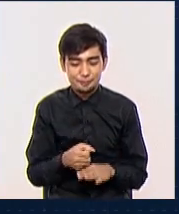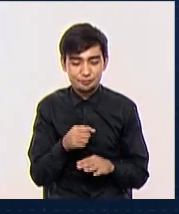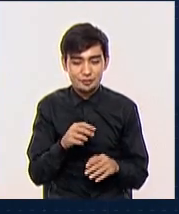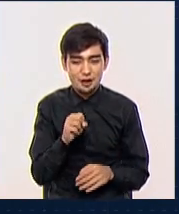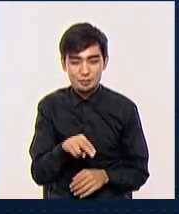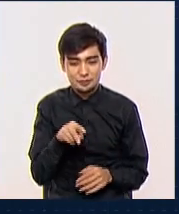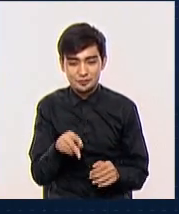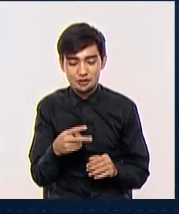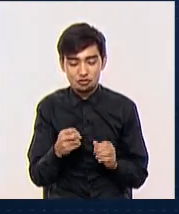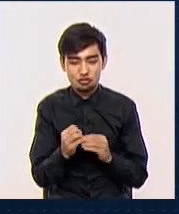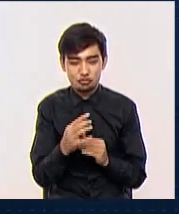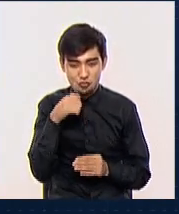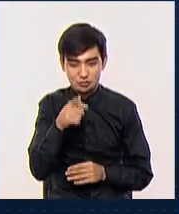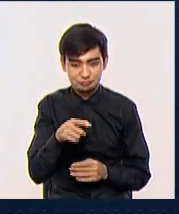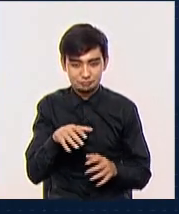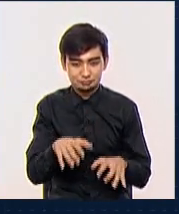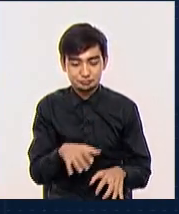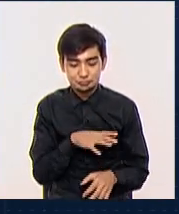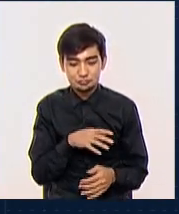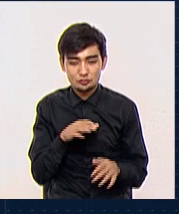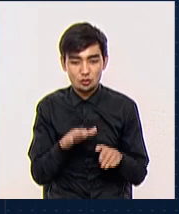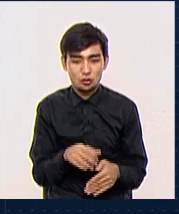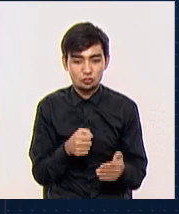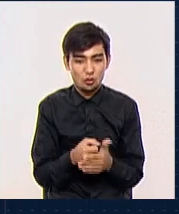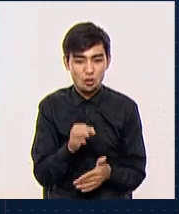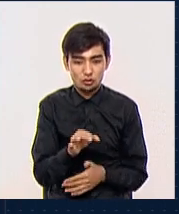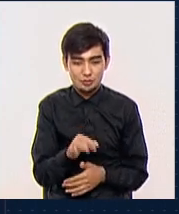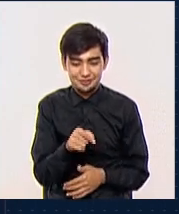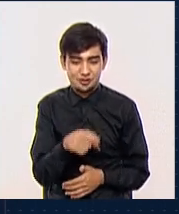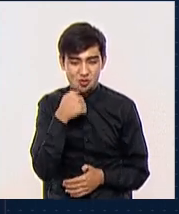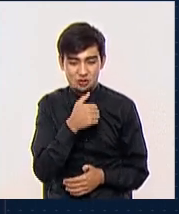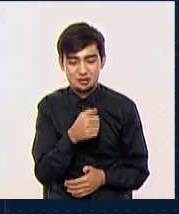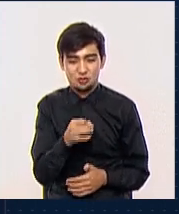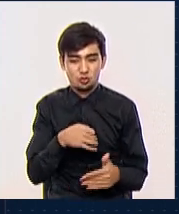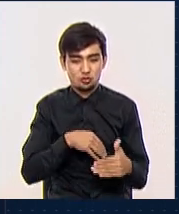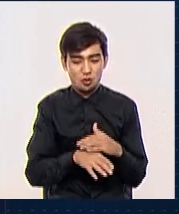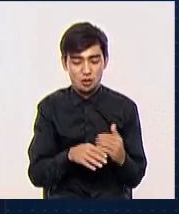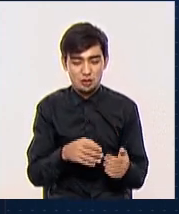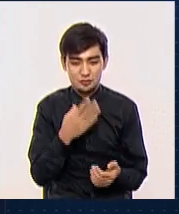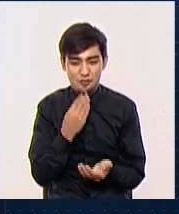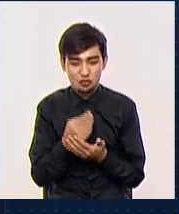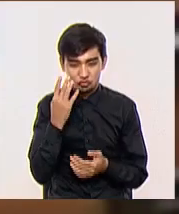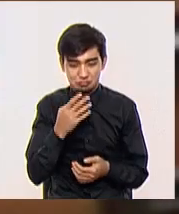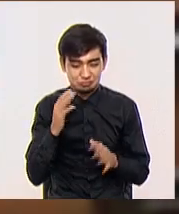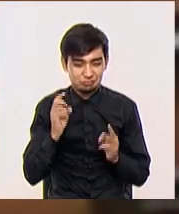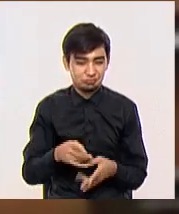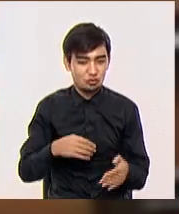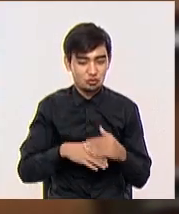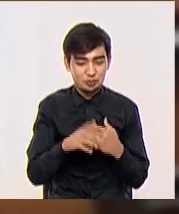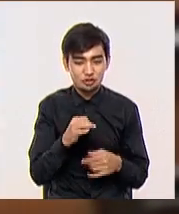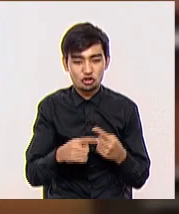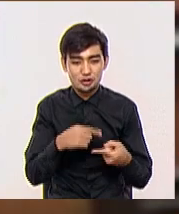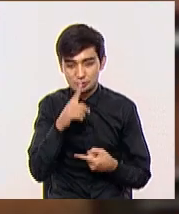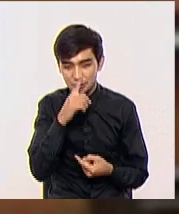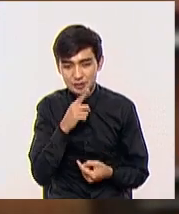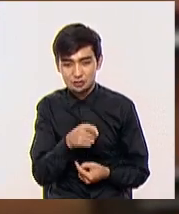апреле 2014-го, удержался в кресле только до октября того же года. Он ушел в отставку по собственному желанию. Однако через